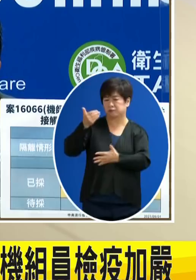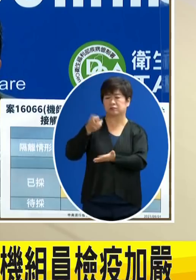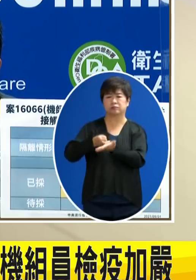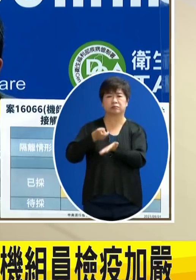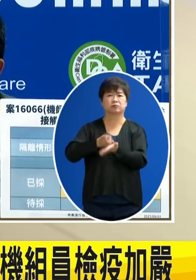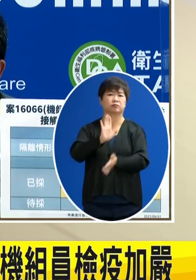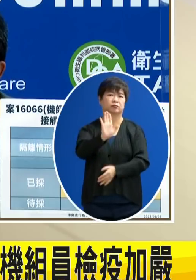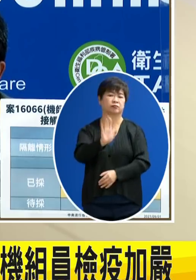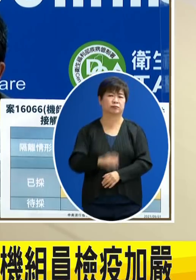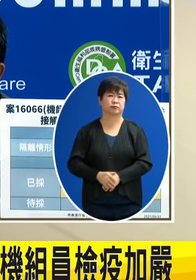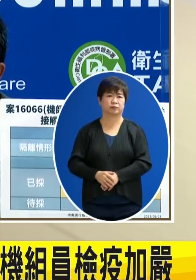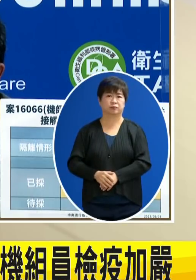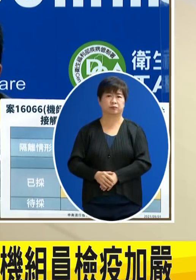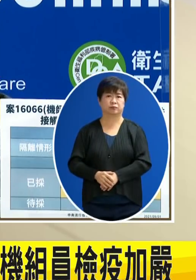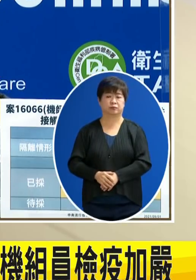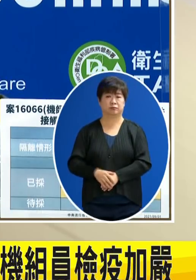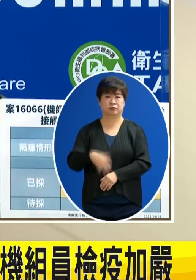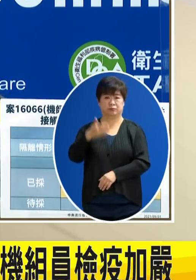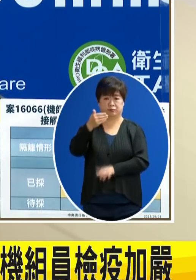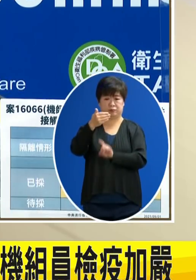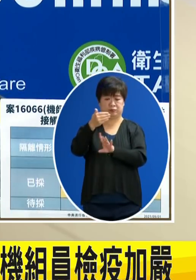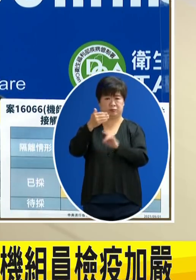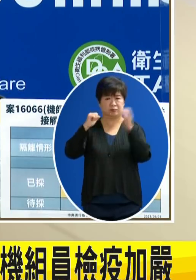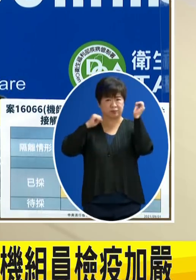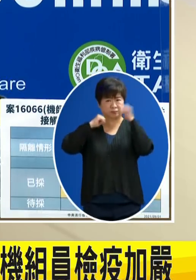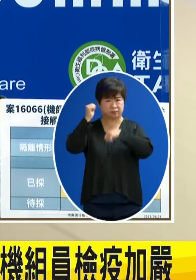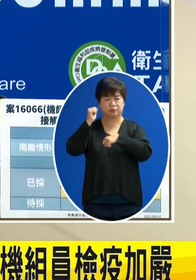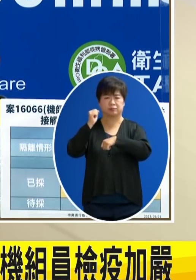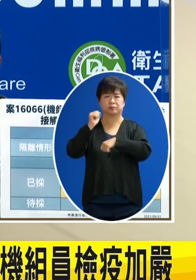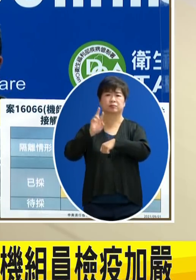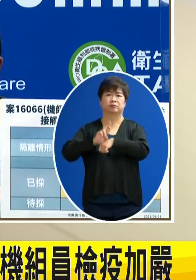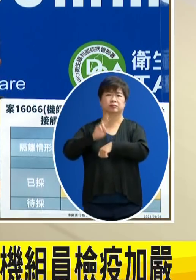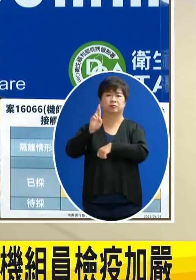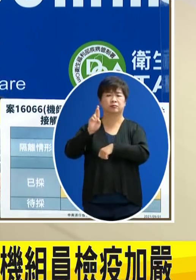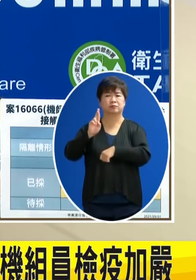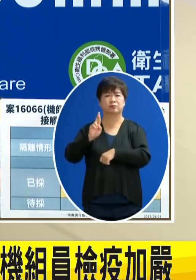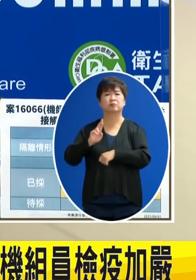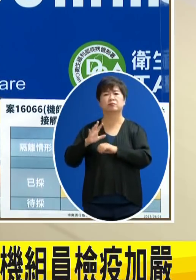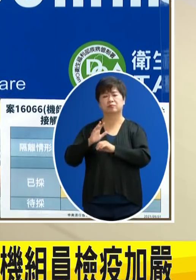那9月15号零时起啊就开始来做。